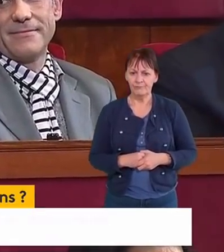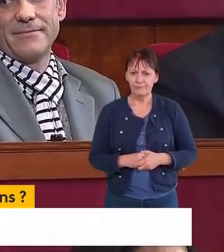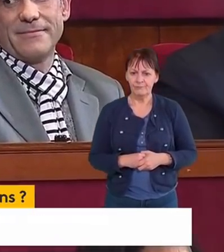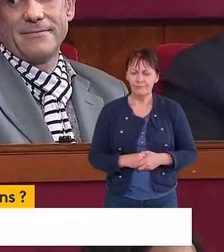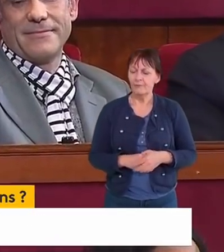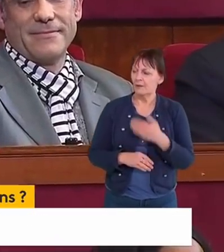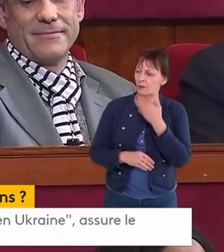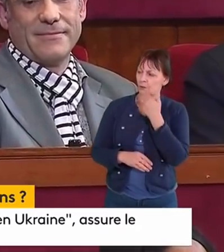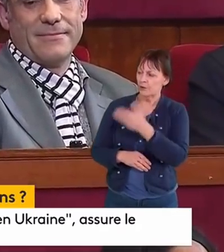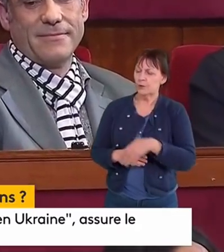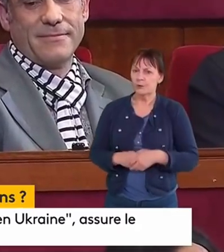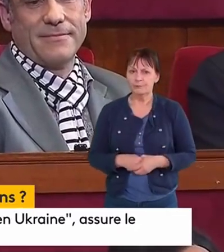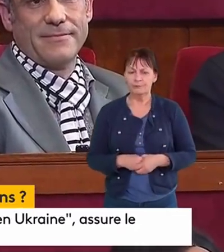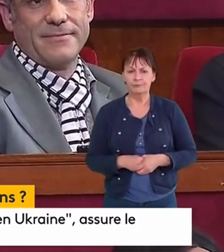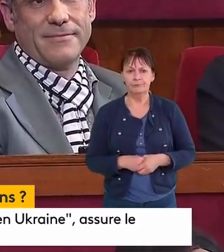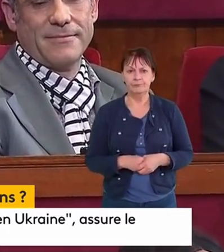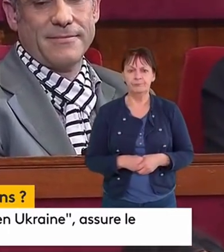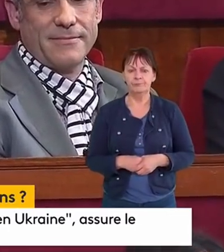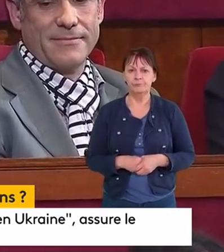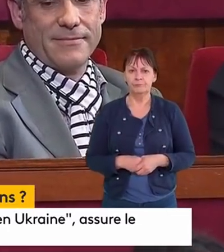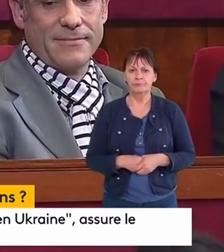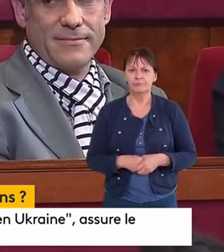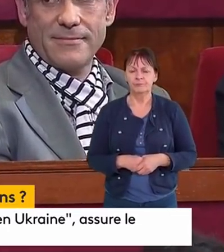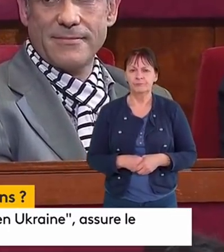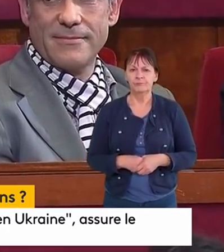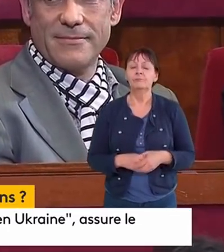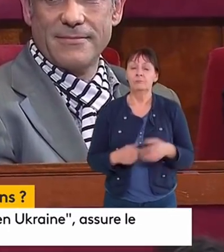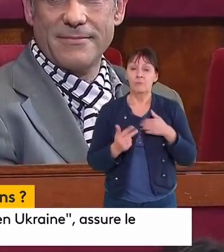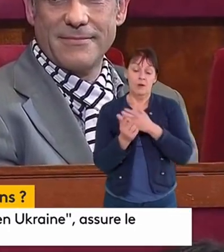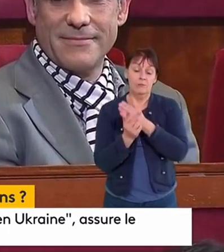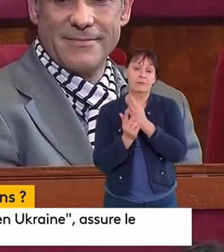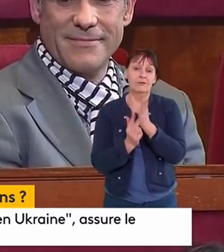Bonjour, Monsieur Roussel. Bonjour. J'en avais trois.